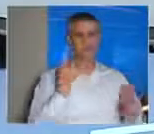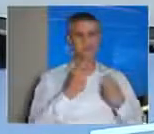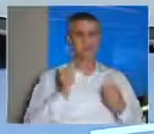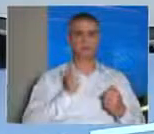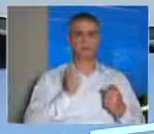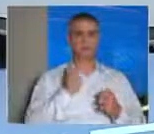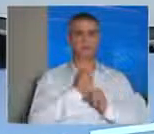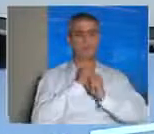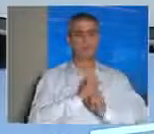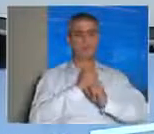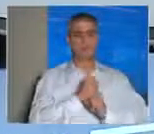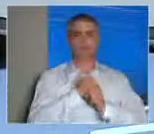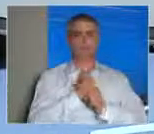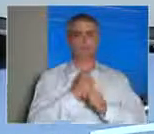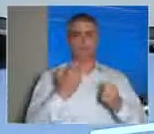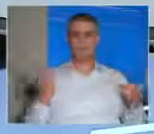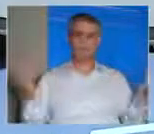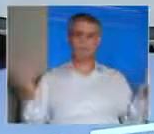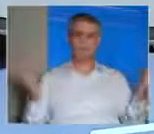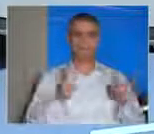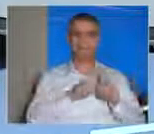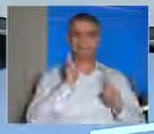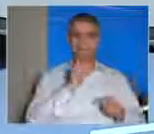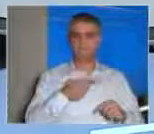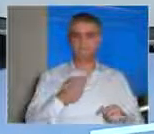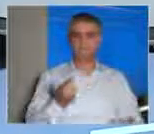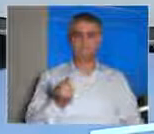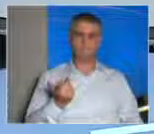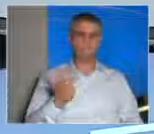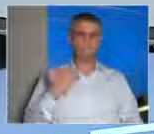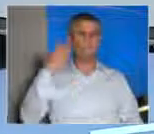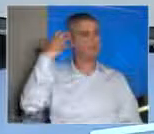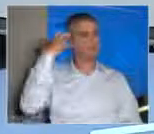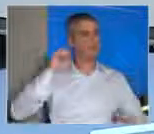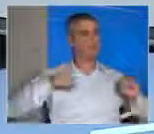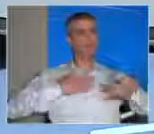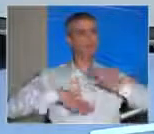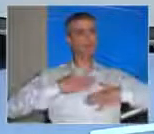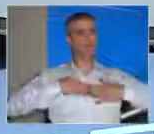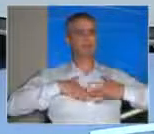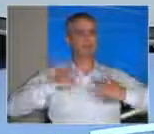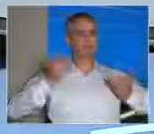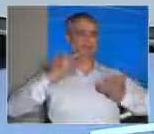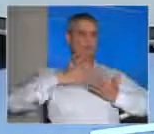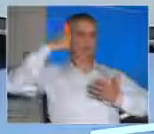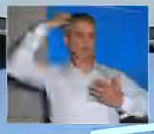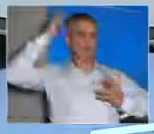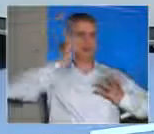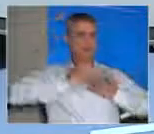צהל, כמה פרשים עם ככה, כמו שצריך עם דגל ישראל. ונשיא חביב אחד כזה ש... נראה לי מלך כבר יש,